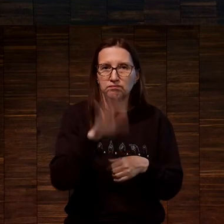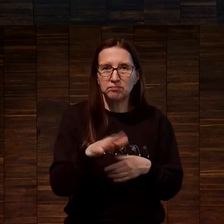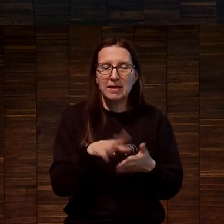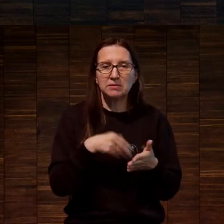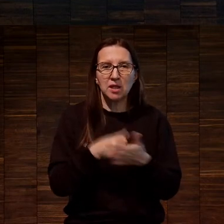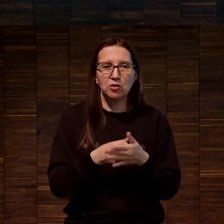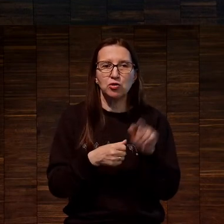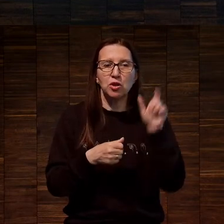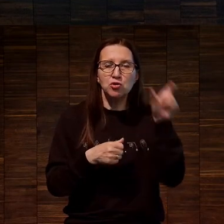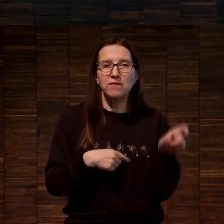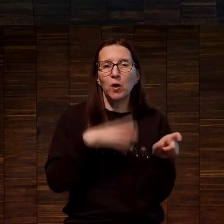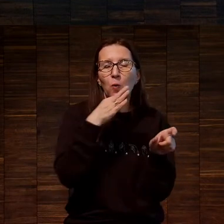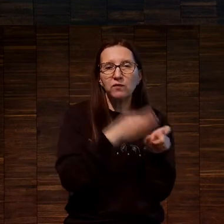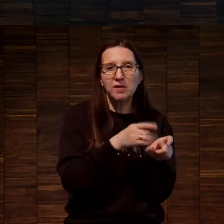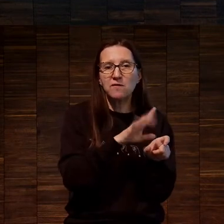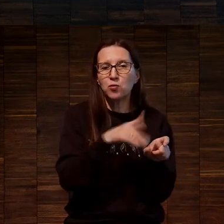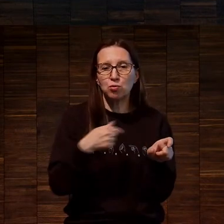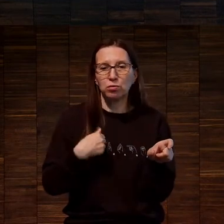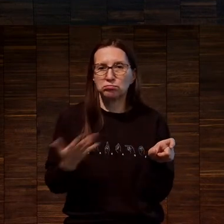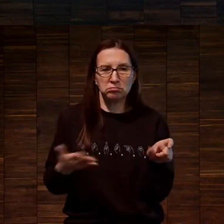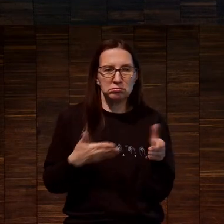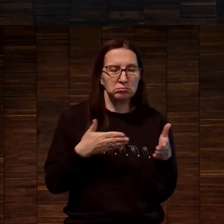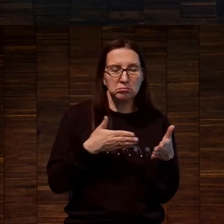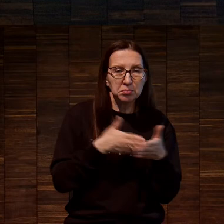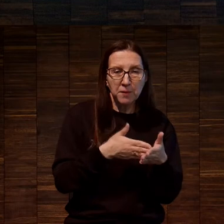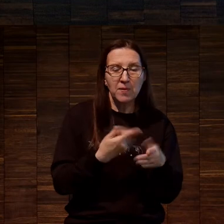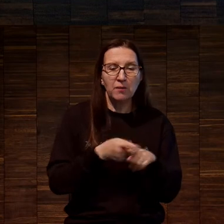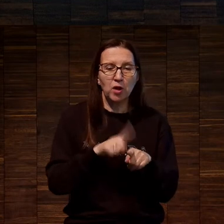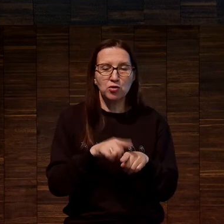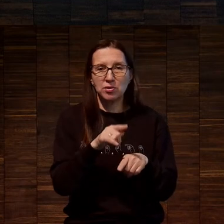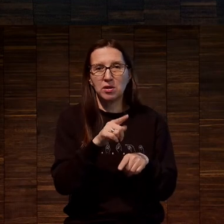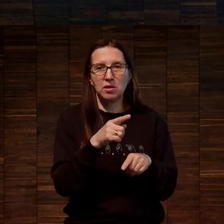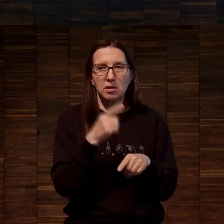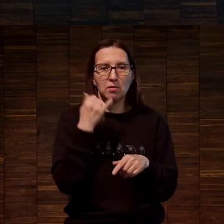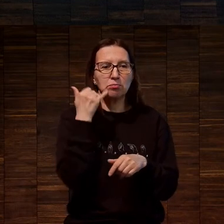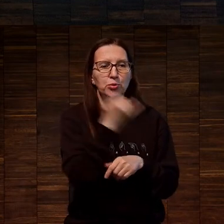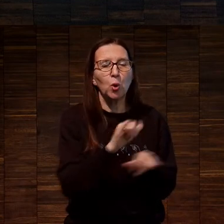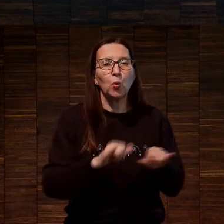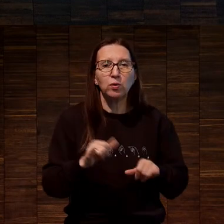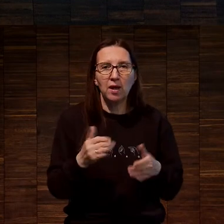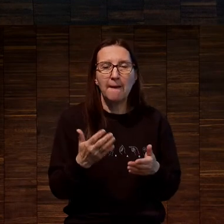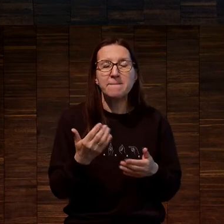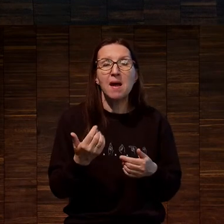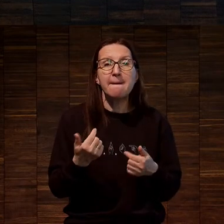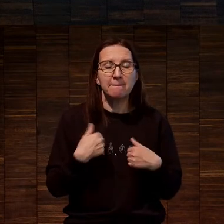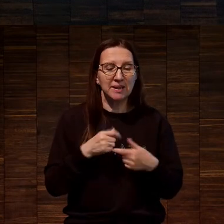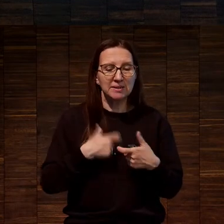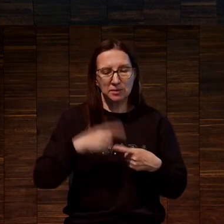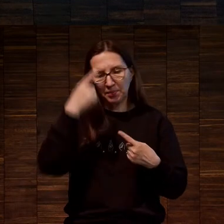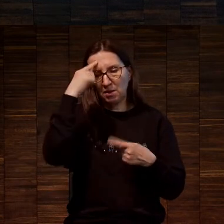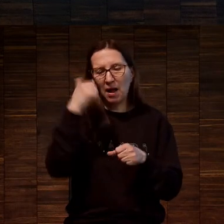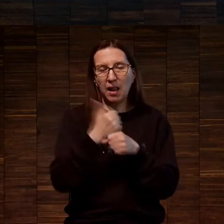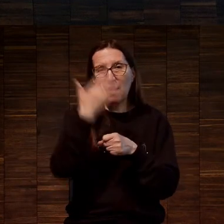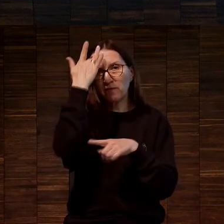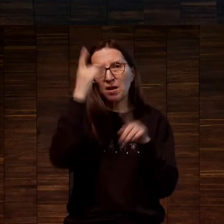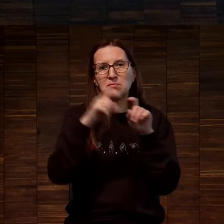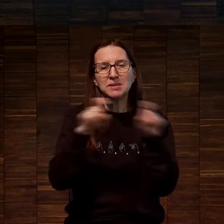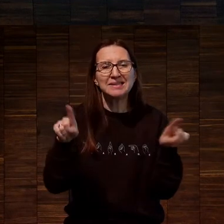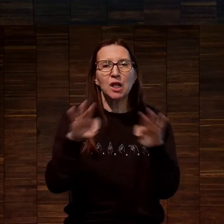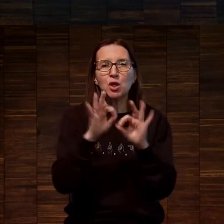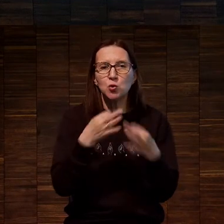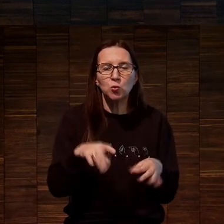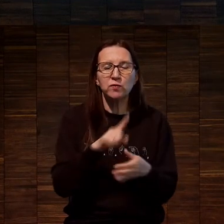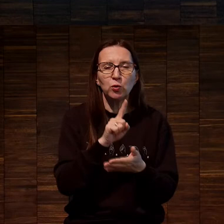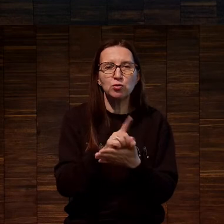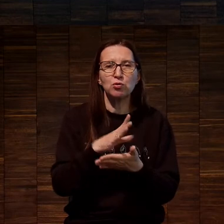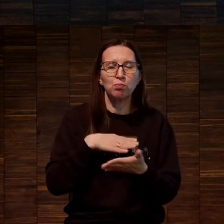телефон разводящего, который будет комментировать, как куда пойти. Но мы же сформулировали для себя, что искусство должно быть доступным. Вот в чем был смысл. То